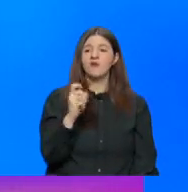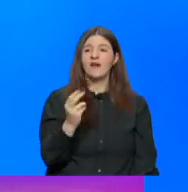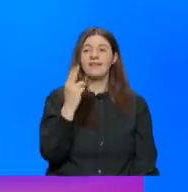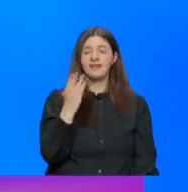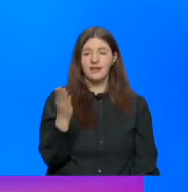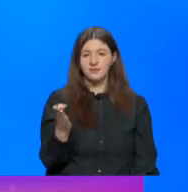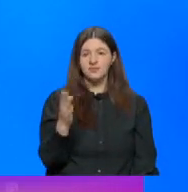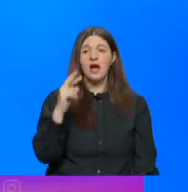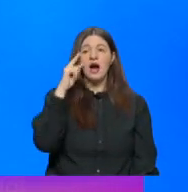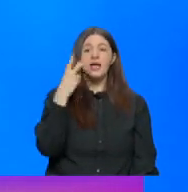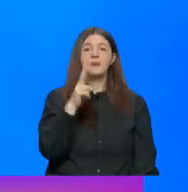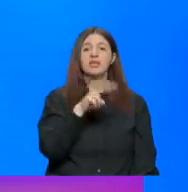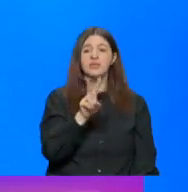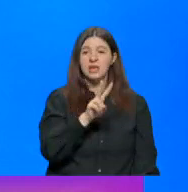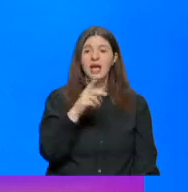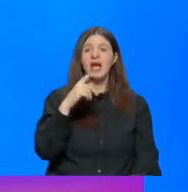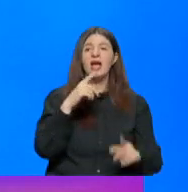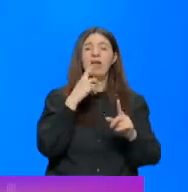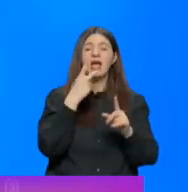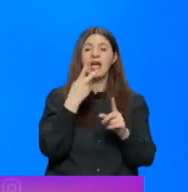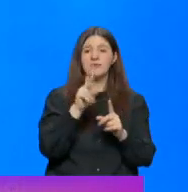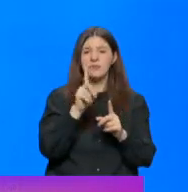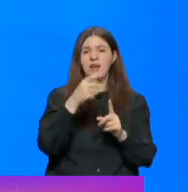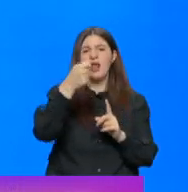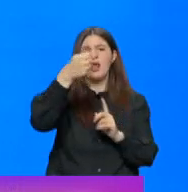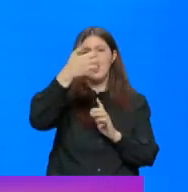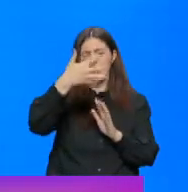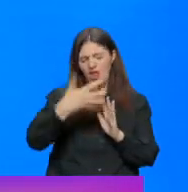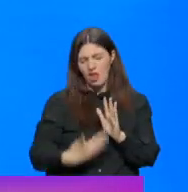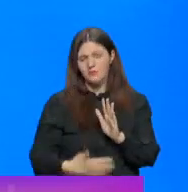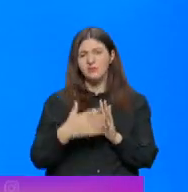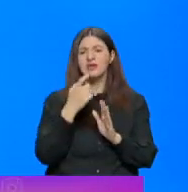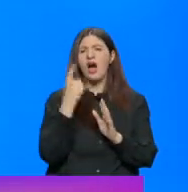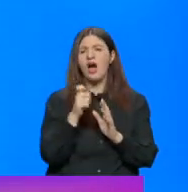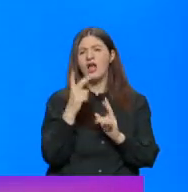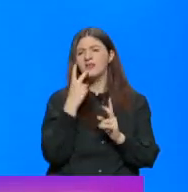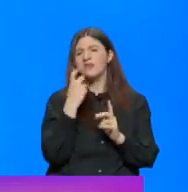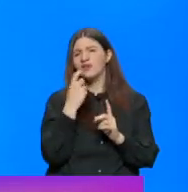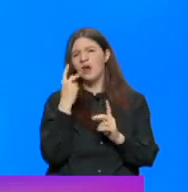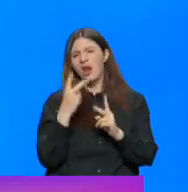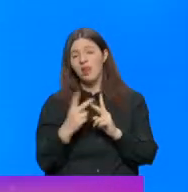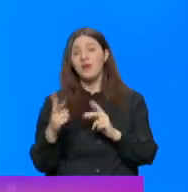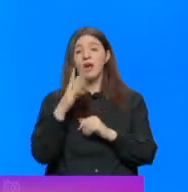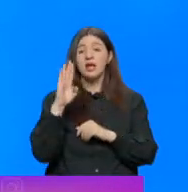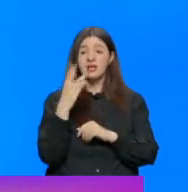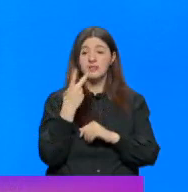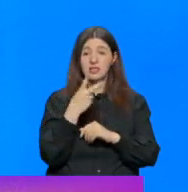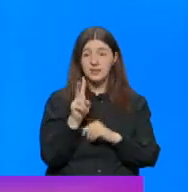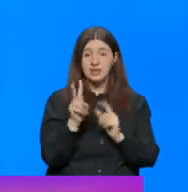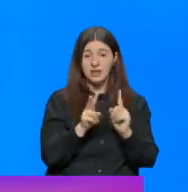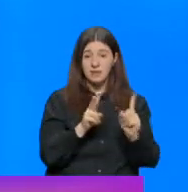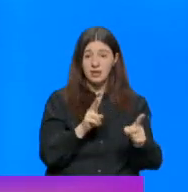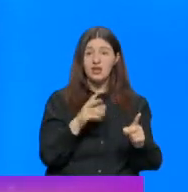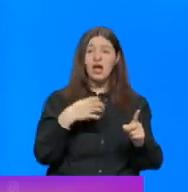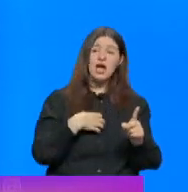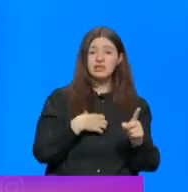8197. Aralık 2020, Ekim 2021 böyle yıl ilerliyor. Ama Kasım 2020 ile